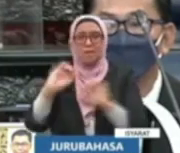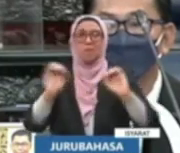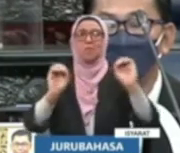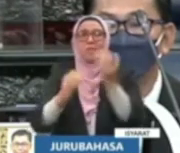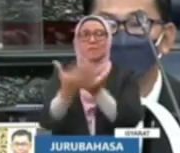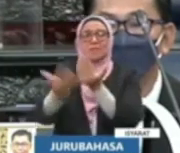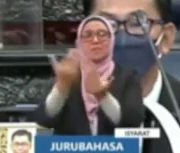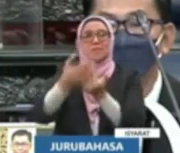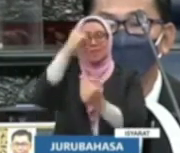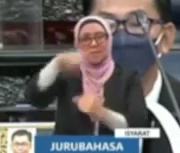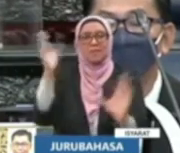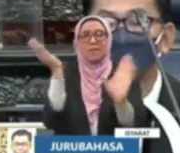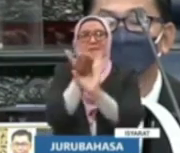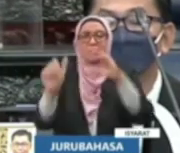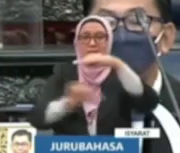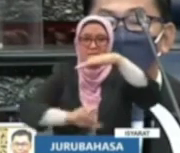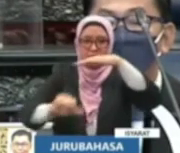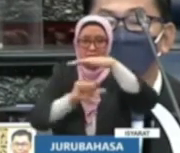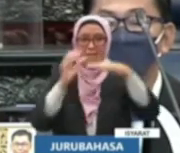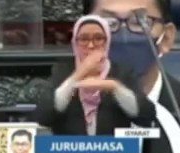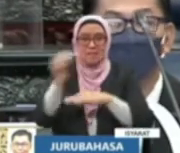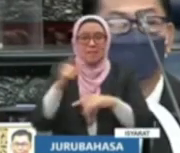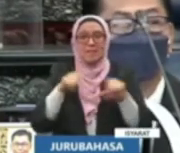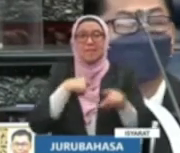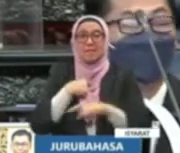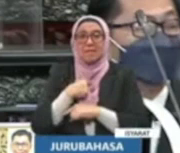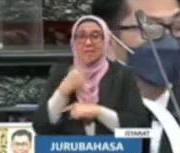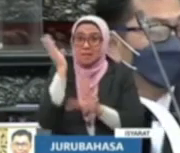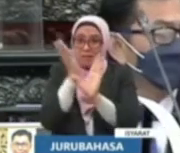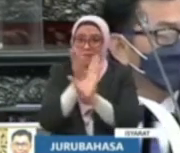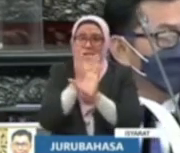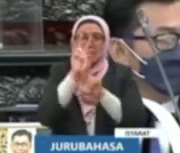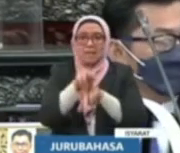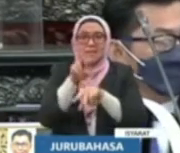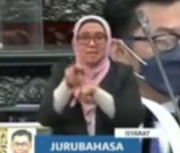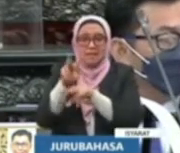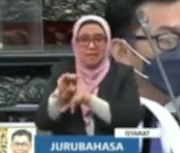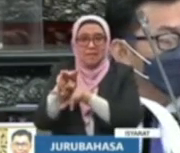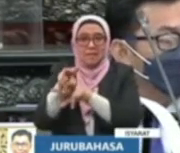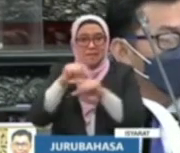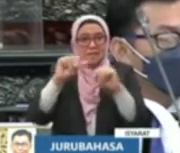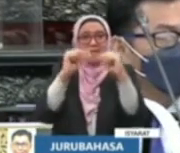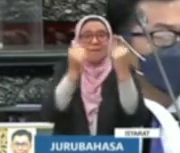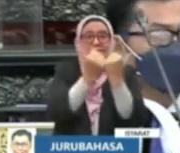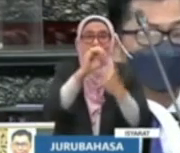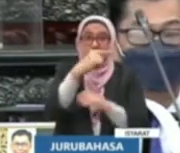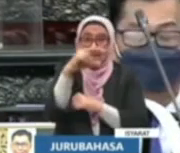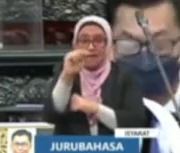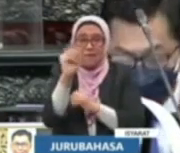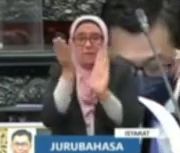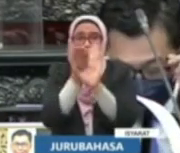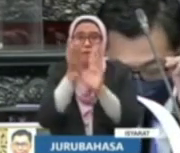yasushi keuangan juga akan memantau tahap penggunaan peringatan perbankan Diajeng oleh penduduk setempat sebagai justifikasi